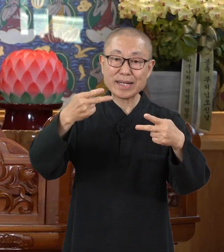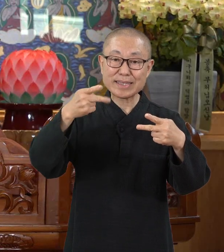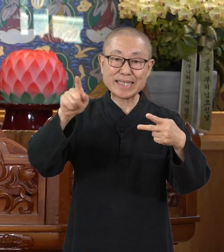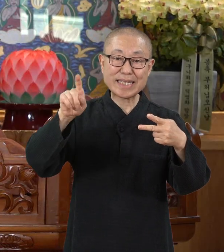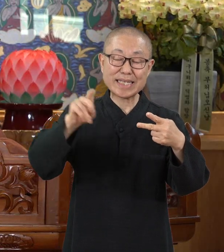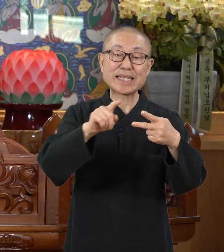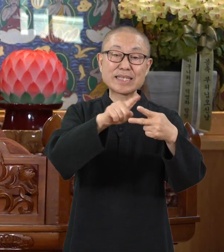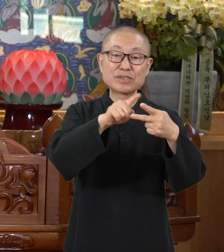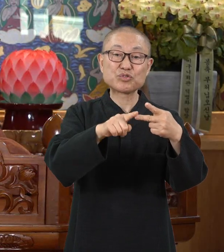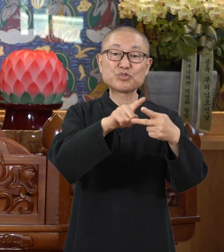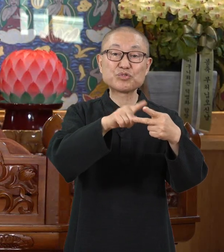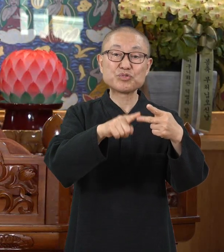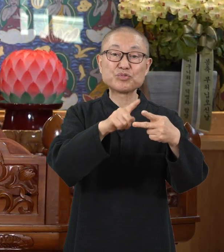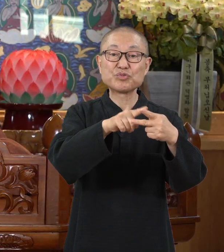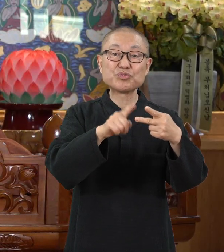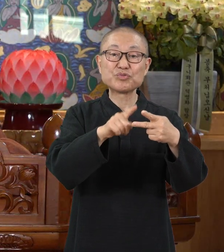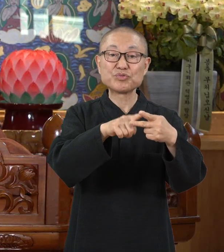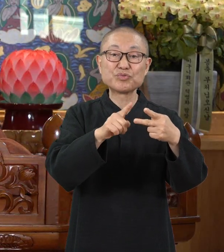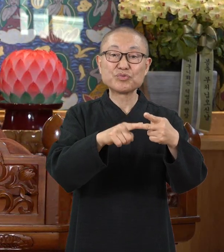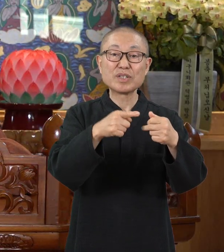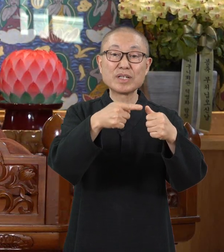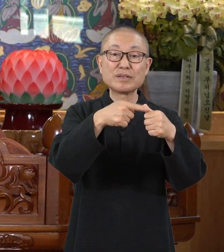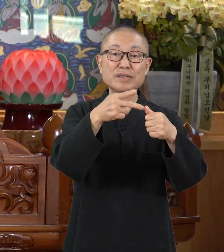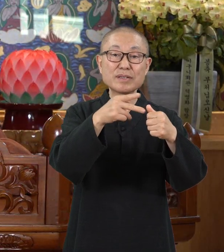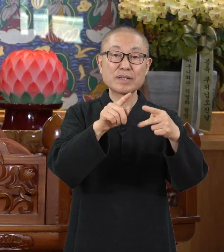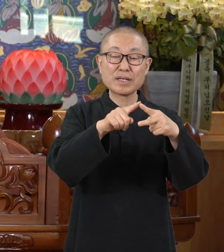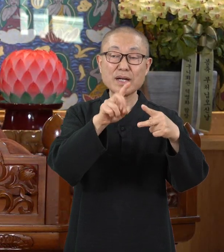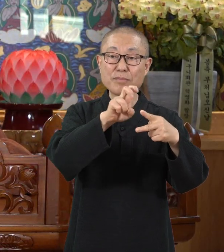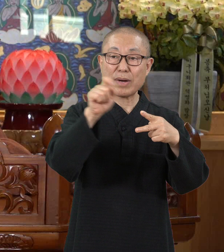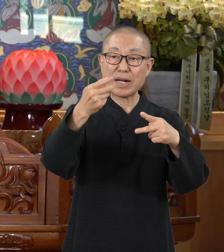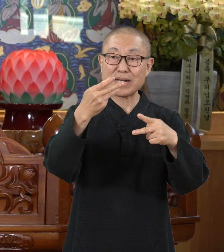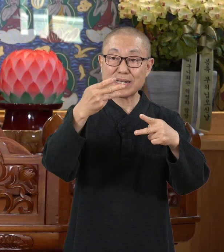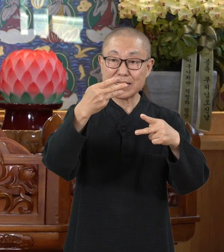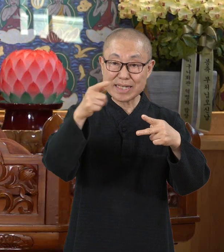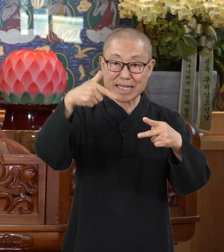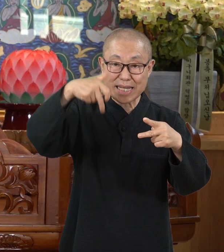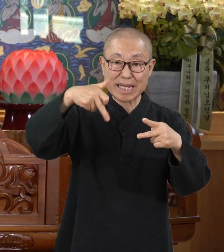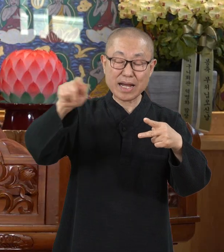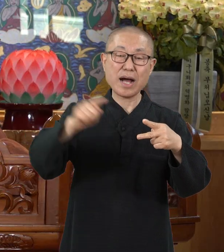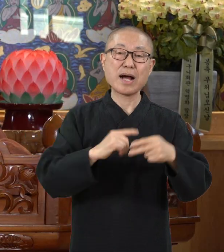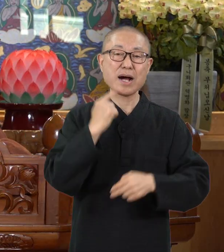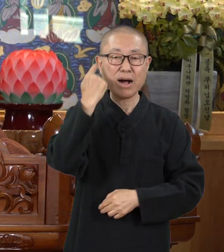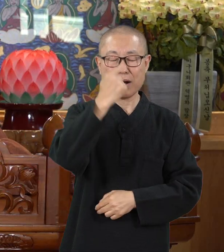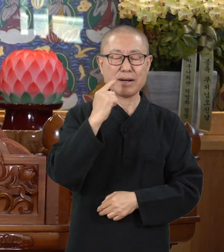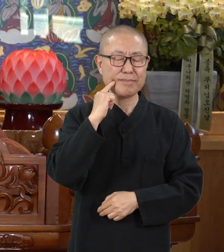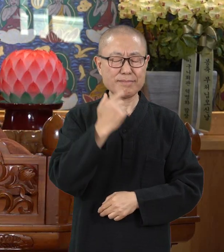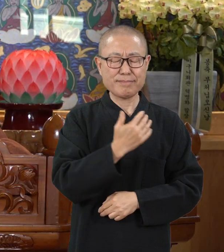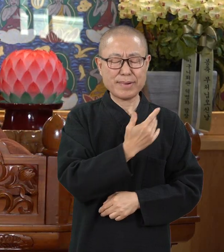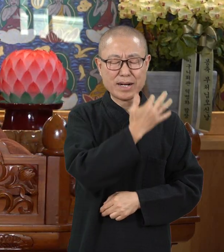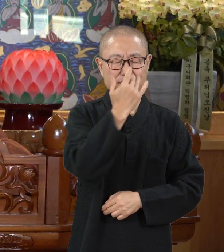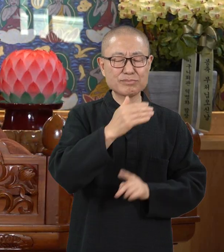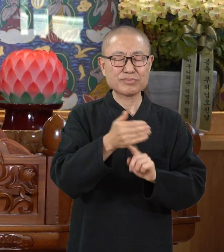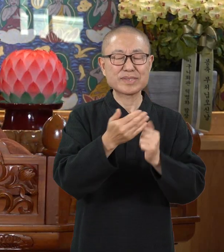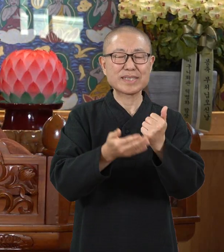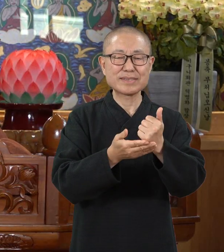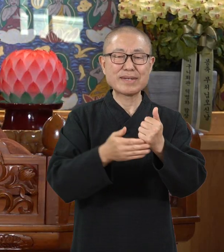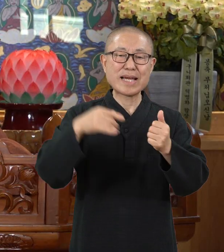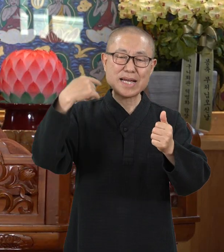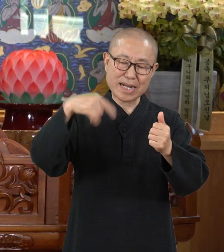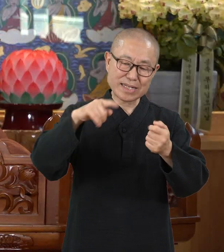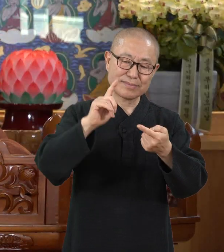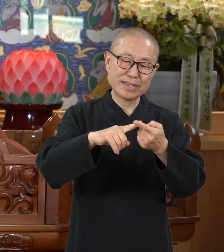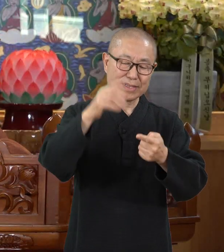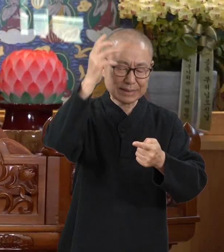등장이 되는데 말리카 왕비는 굉장히 아름답고 또 부처님